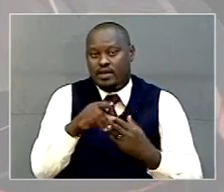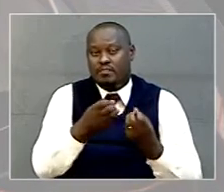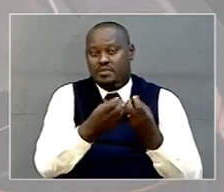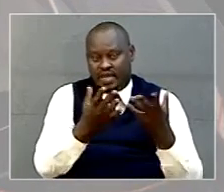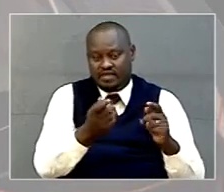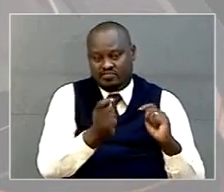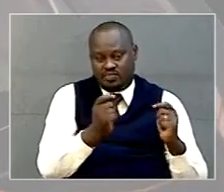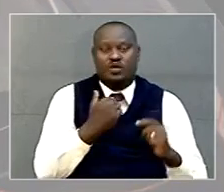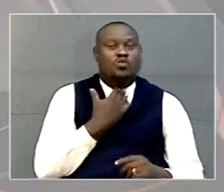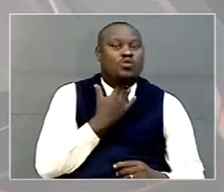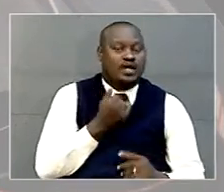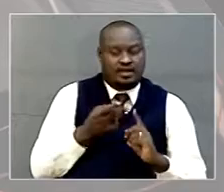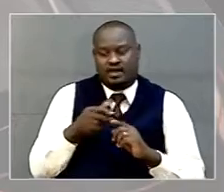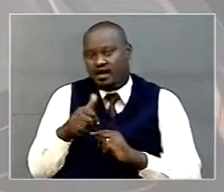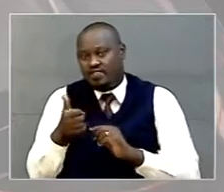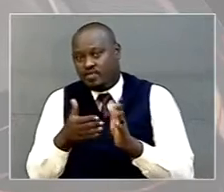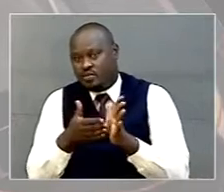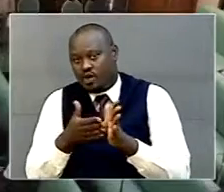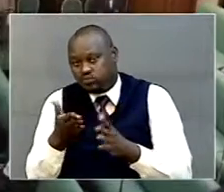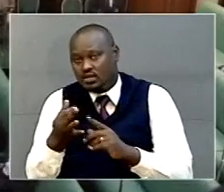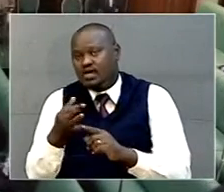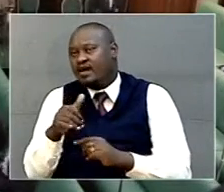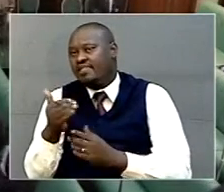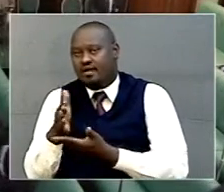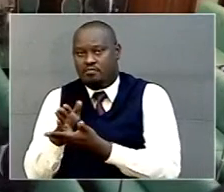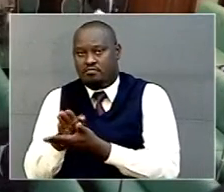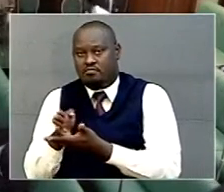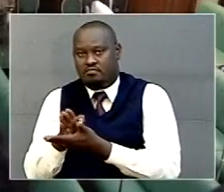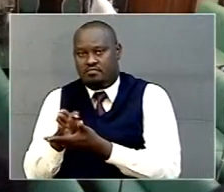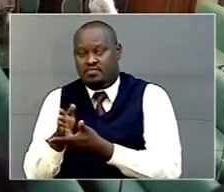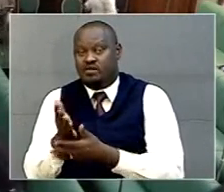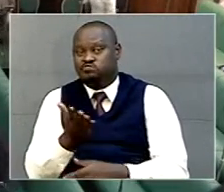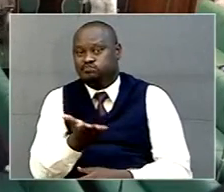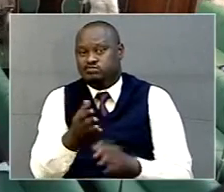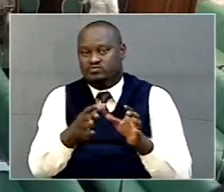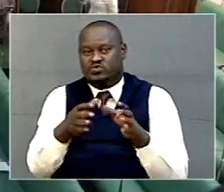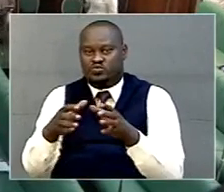osereza balala bajiwakanya ata abandi tebanna bakubiranga basalawo.